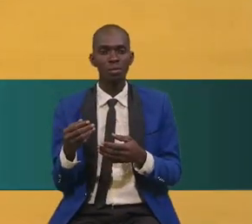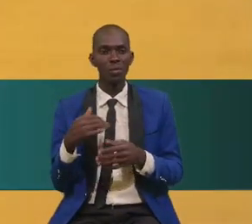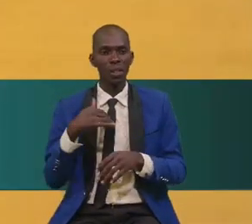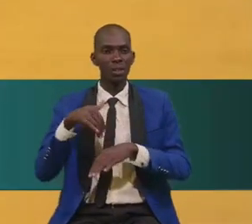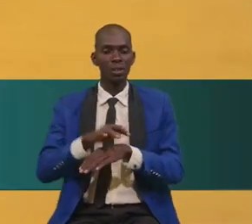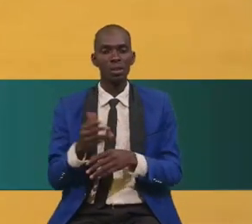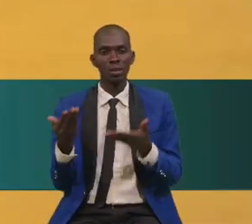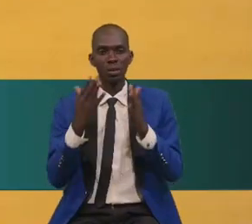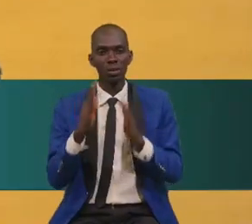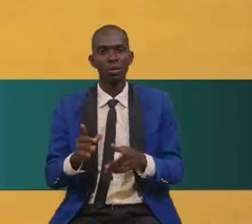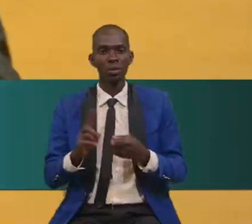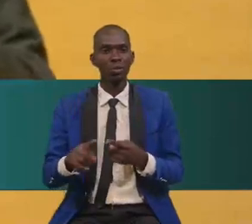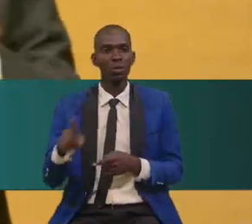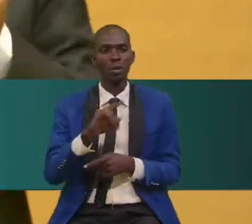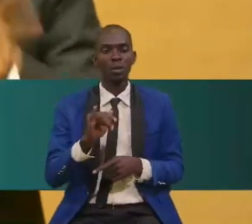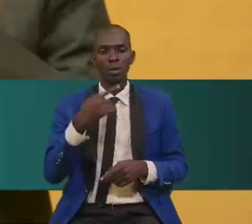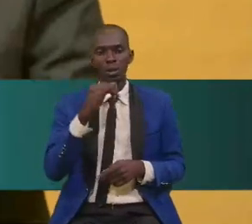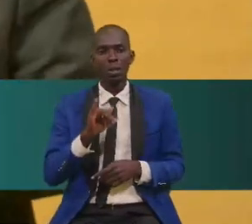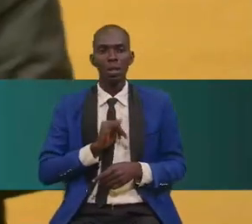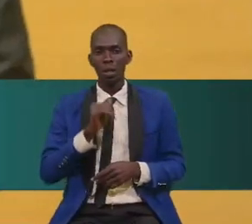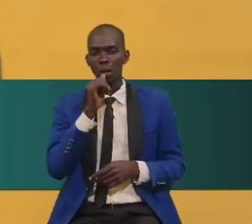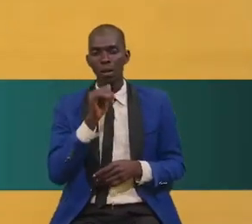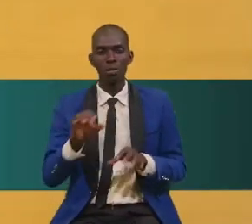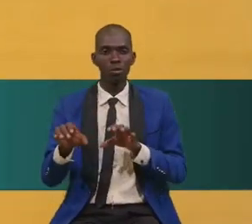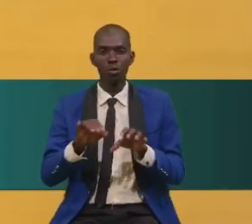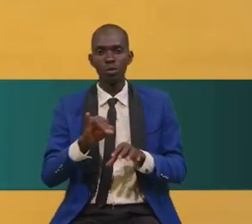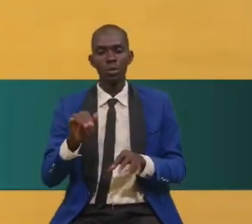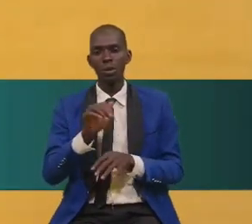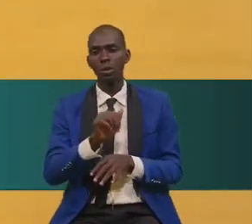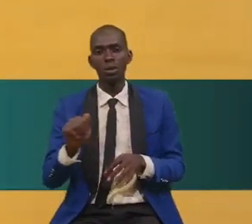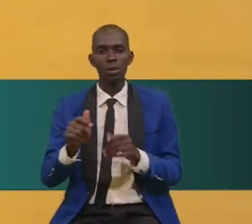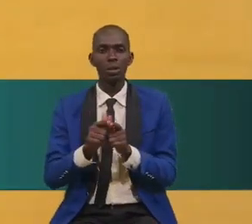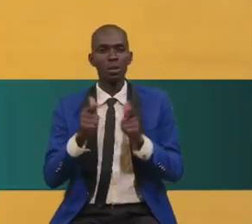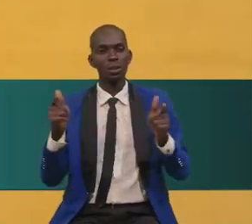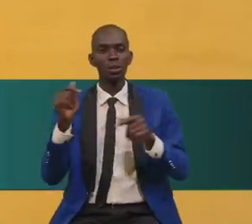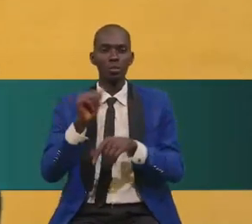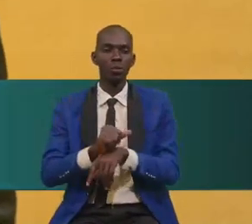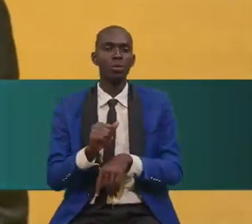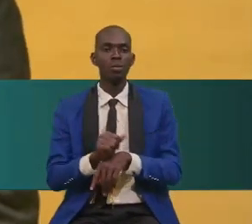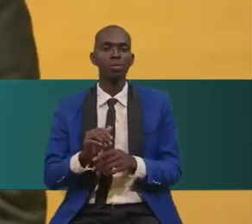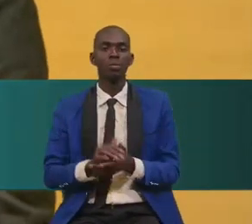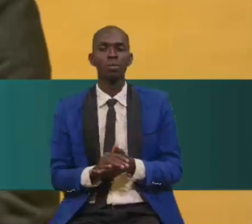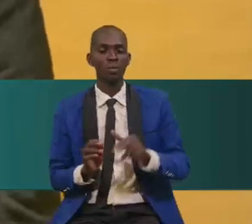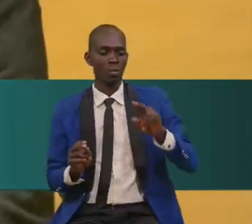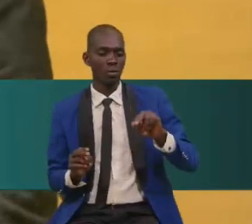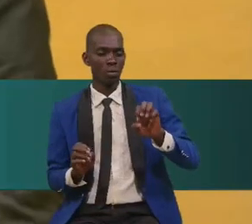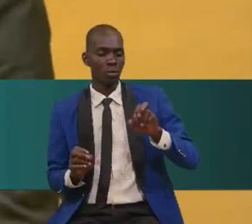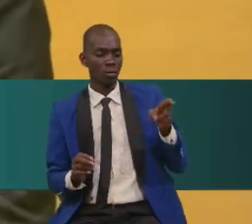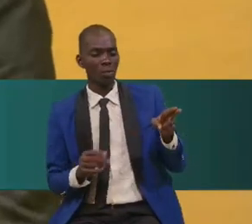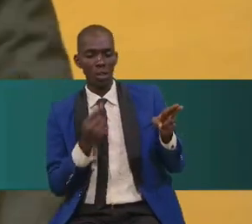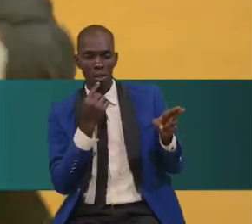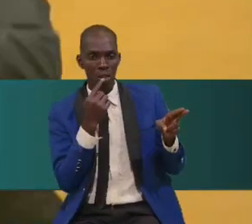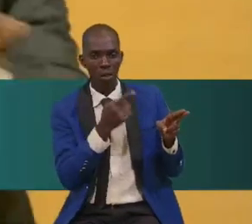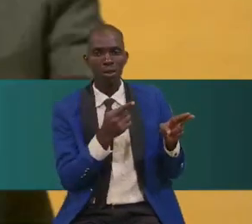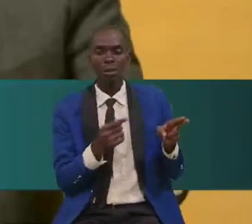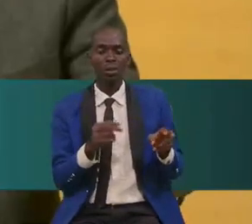Je leur envoie des messagers avec cette réponse. J'ai un grand ouvrage à exécuter. Néhémie a dit, ils sont venus